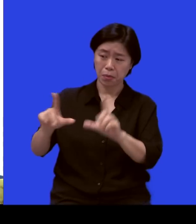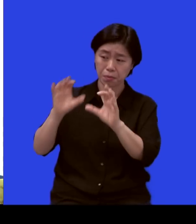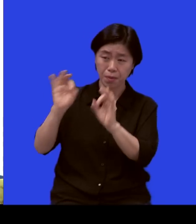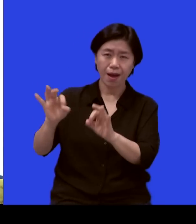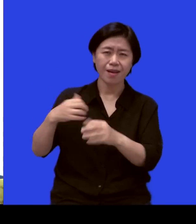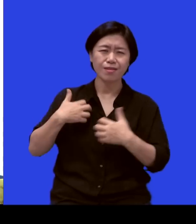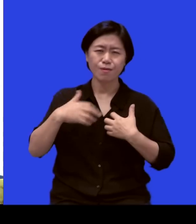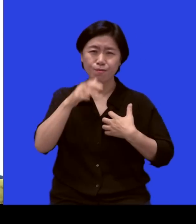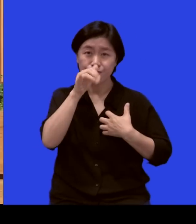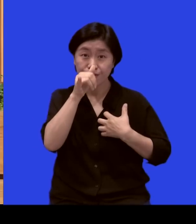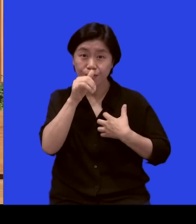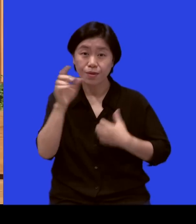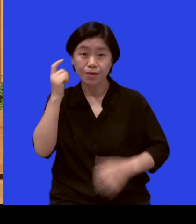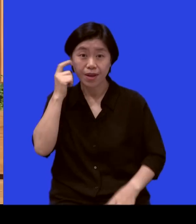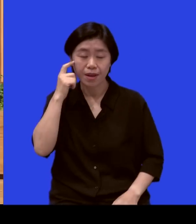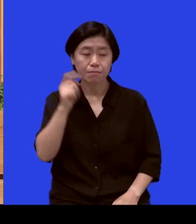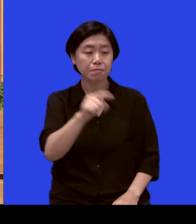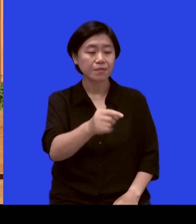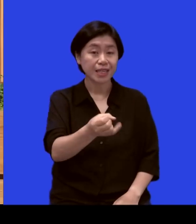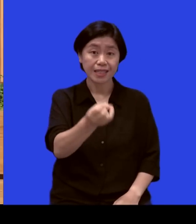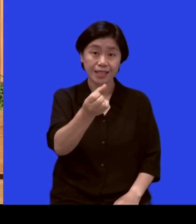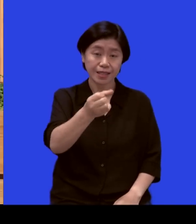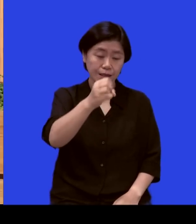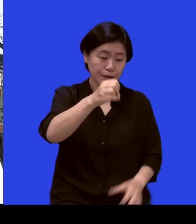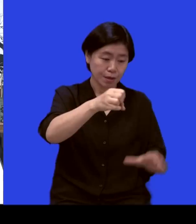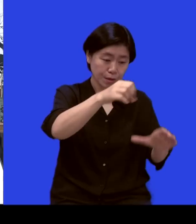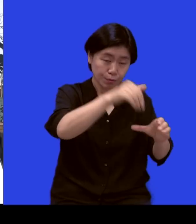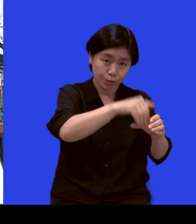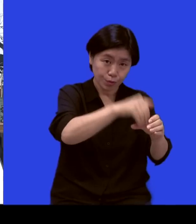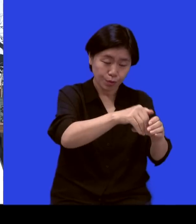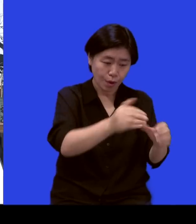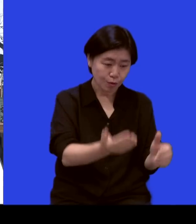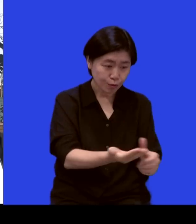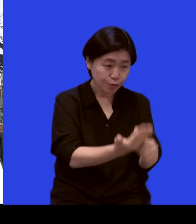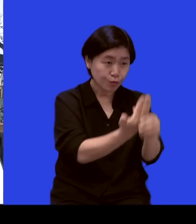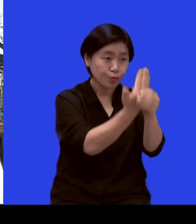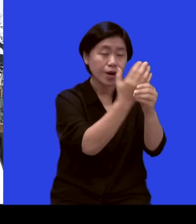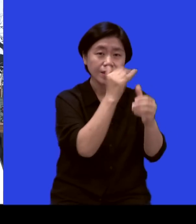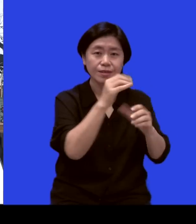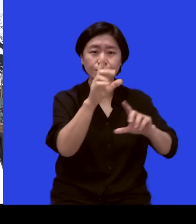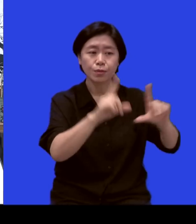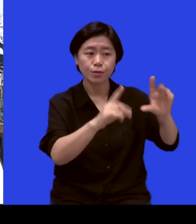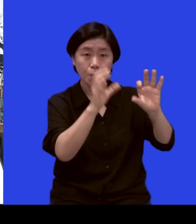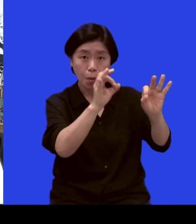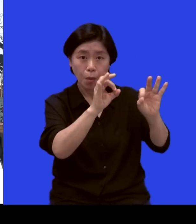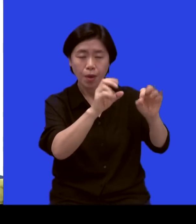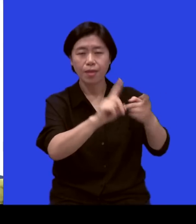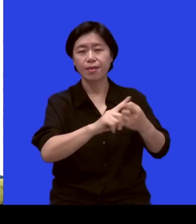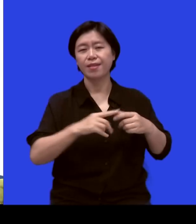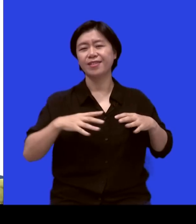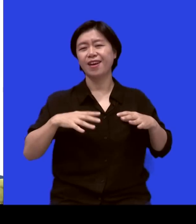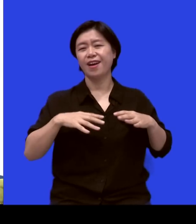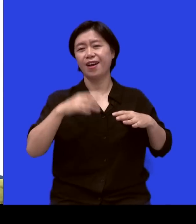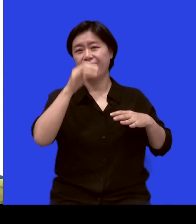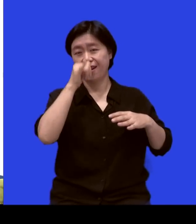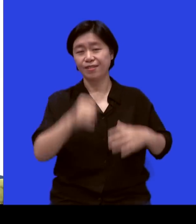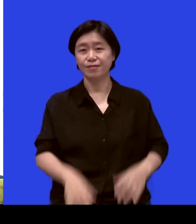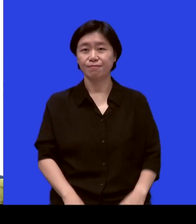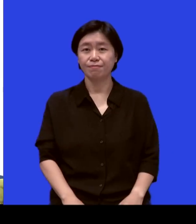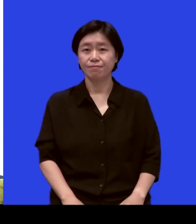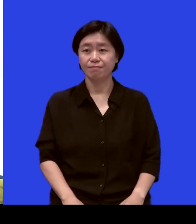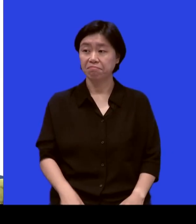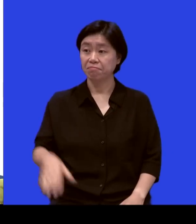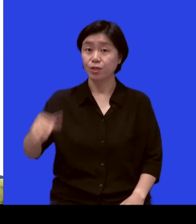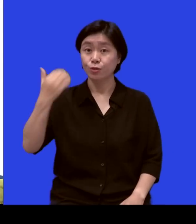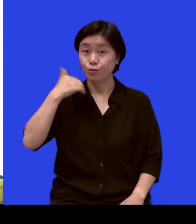방문하는 분들한테마다 저거 내가 뿌린 거라고, 씨 뿌린 거라고, 저렇게 잘 자랐다고. 그리고 다른 일을 함께 하다가도 자기가 뿌린 씨를